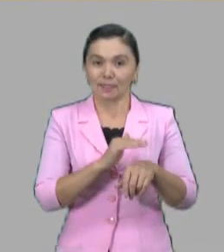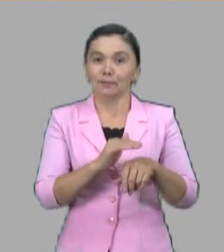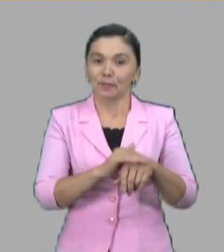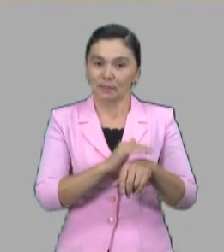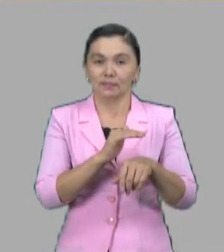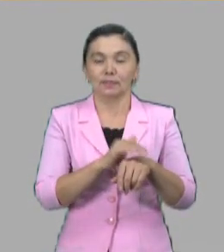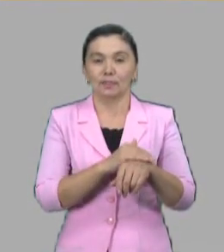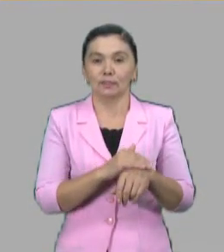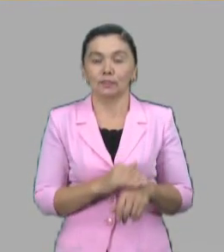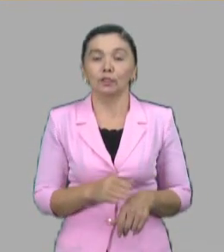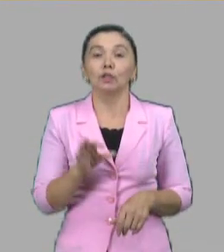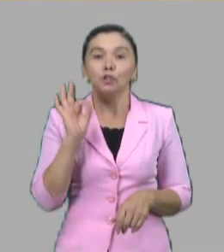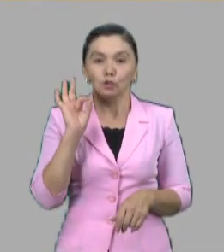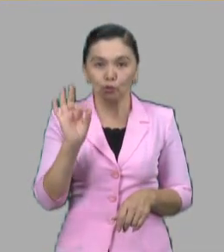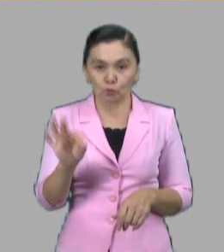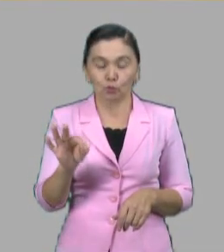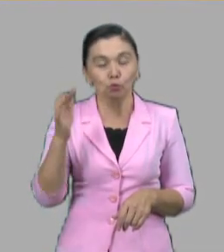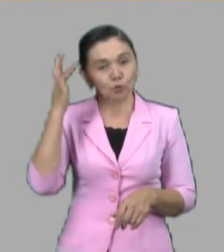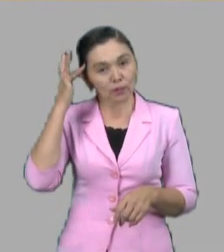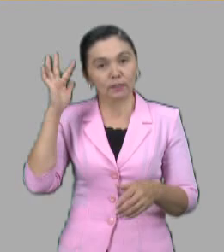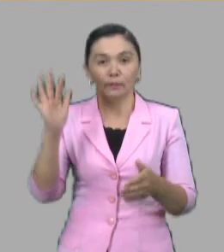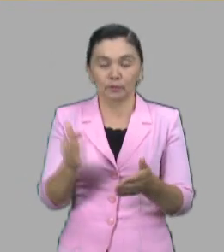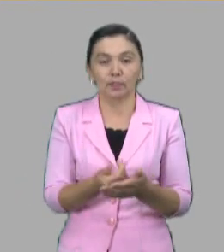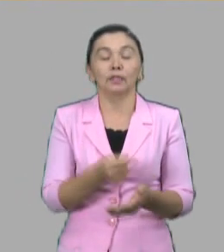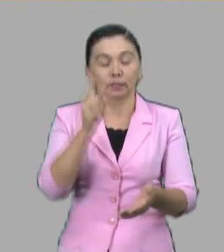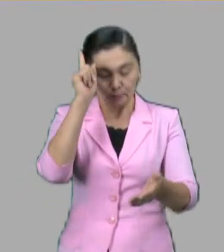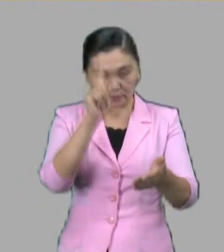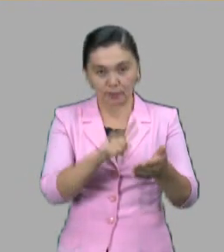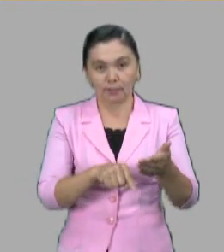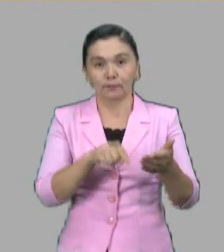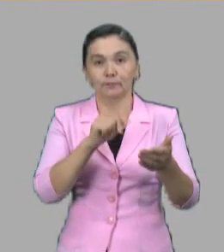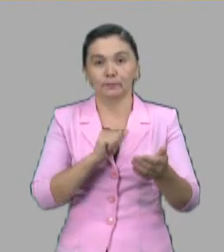Азаматсыңар. Туура таптыңар деп ишенем.